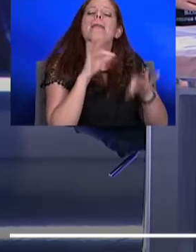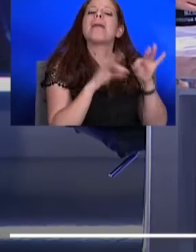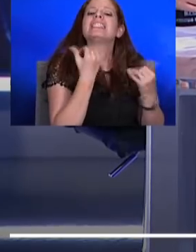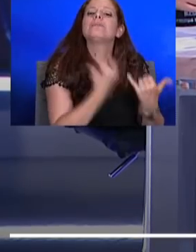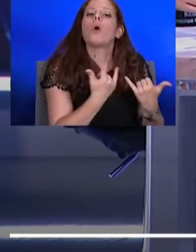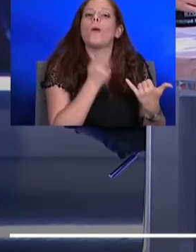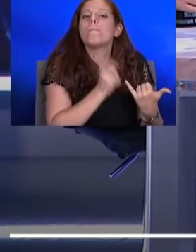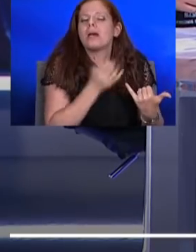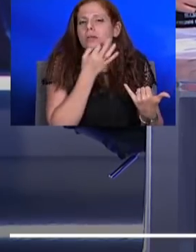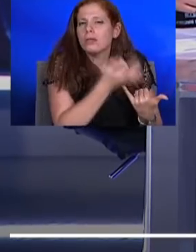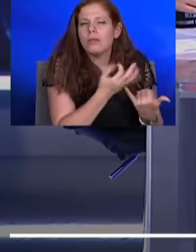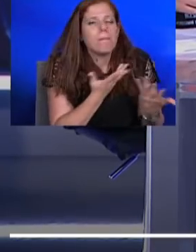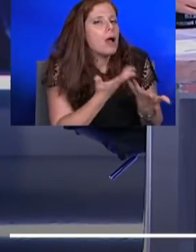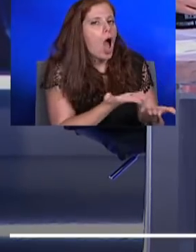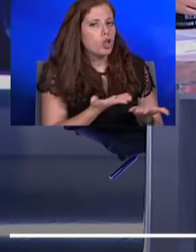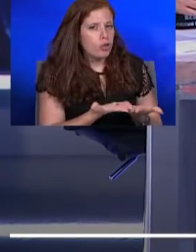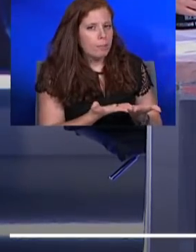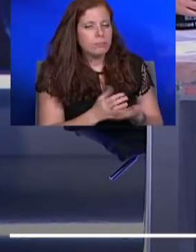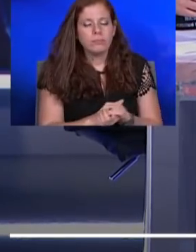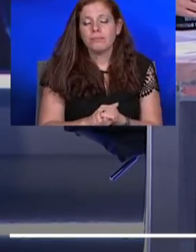שם? שאלה מעולה.